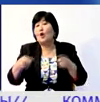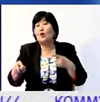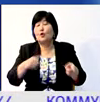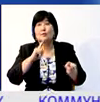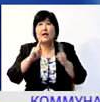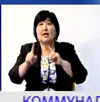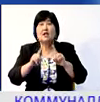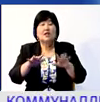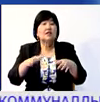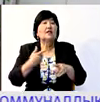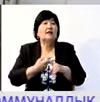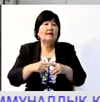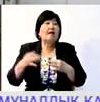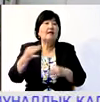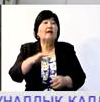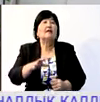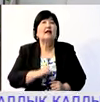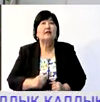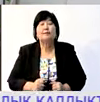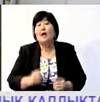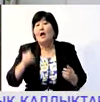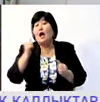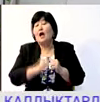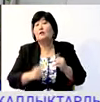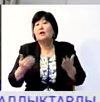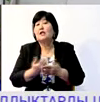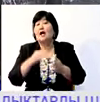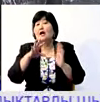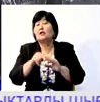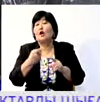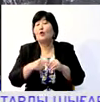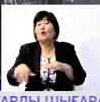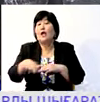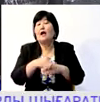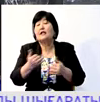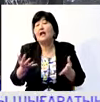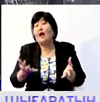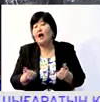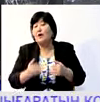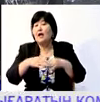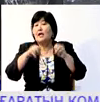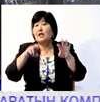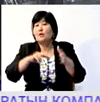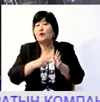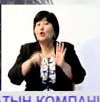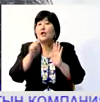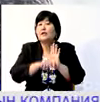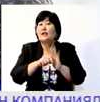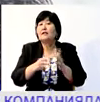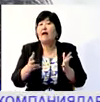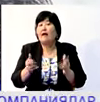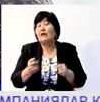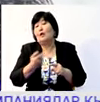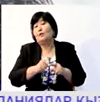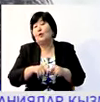жиынында кеңінен талқыланды. Әрбір жаңалықты енгізбес бұрын оның халық арасында қабылдануы тәжірибе жүзінде сыналатыны анық.